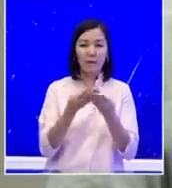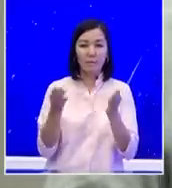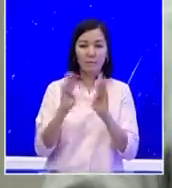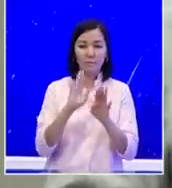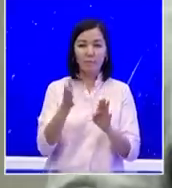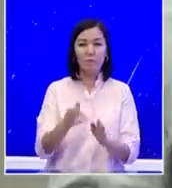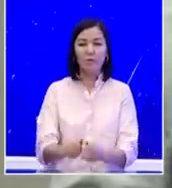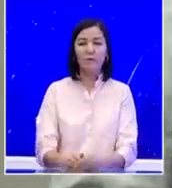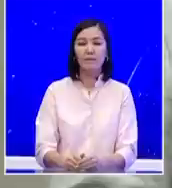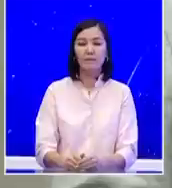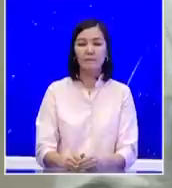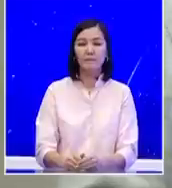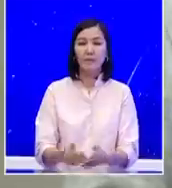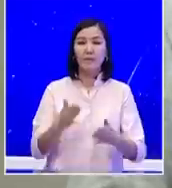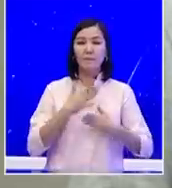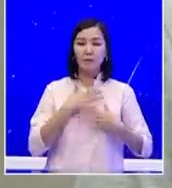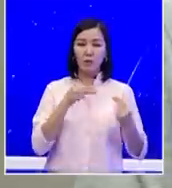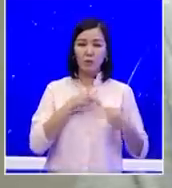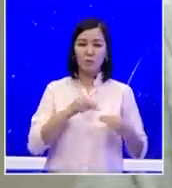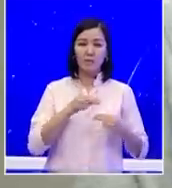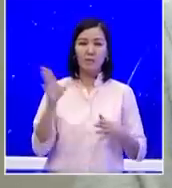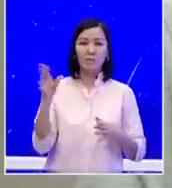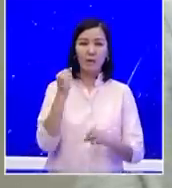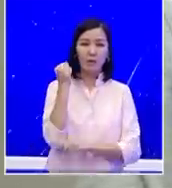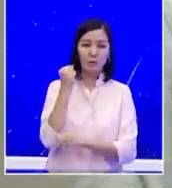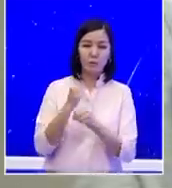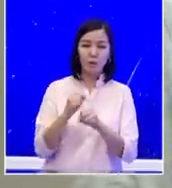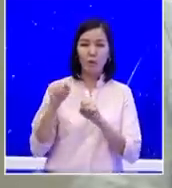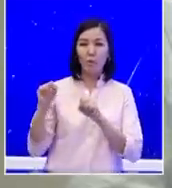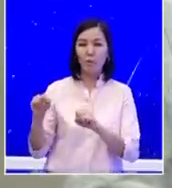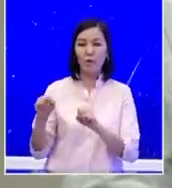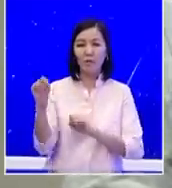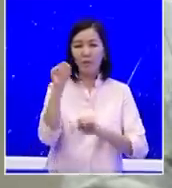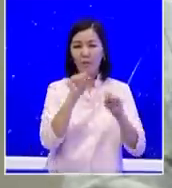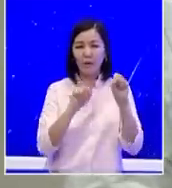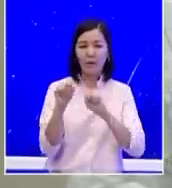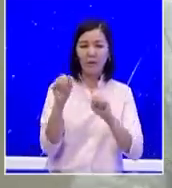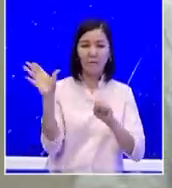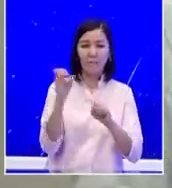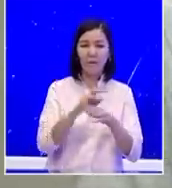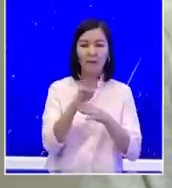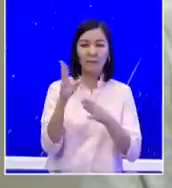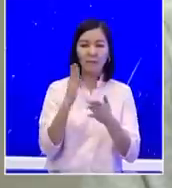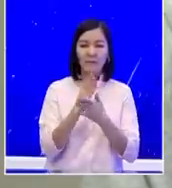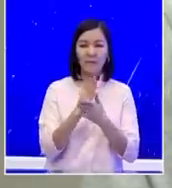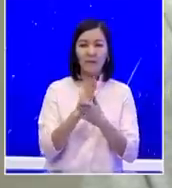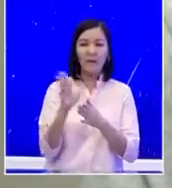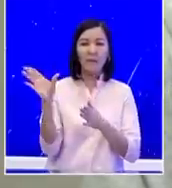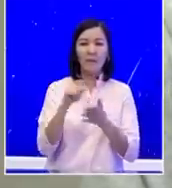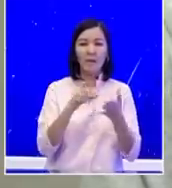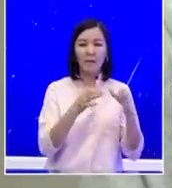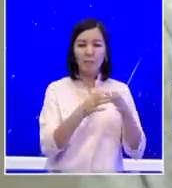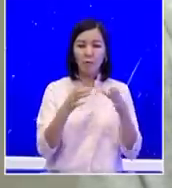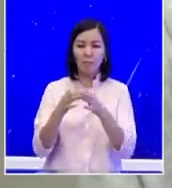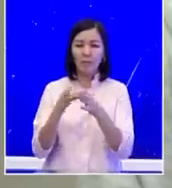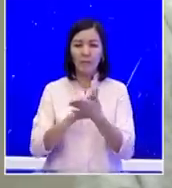люди, которые у нас работают. Бізде жұмыс істейтін барлық адам қорғаныс құралдарымен, дезинфекциялық тосқауылдармен қамтамасыз етілген. Барлық бөлімдерде